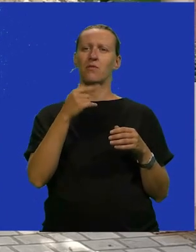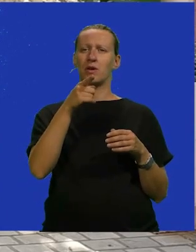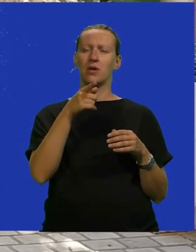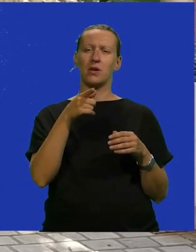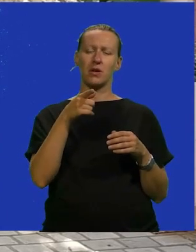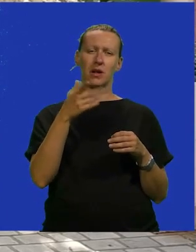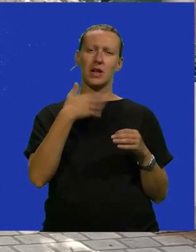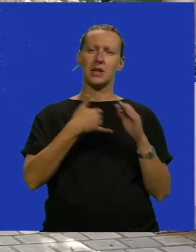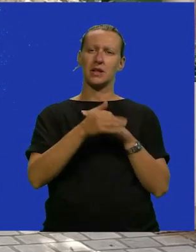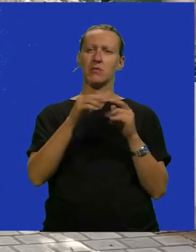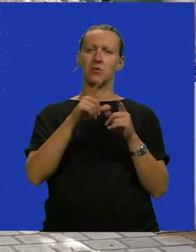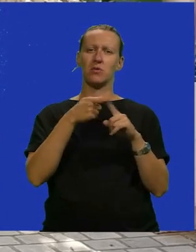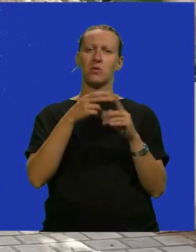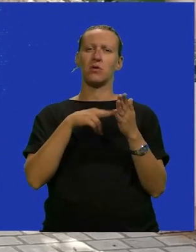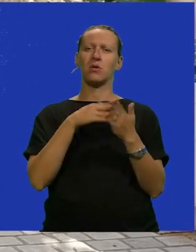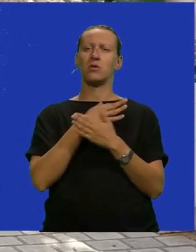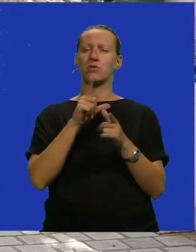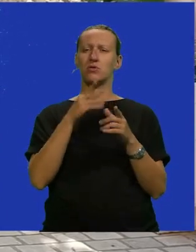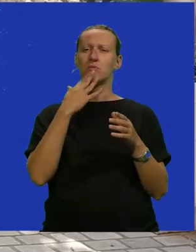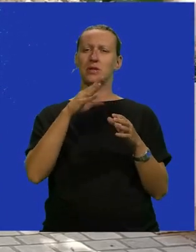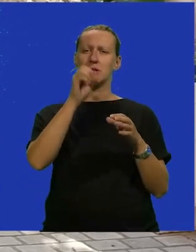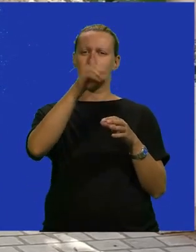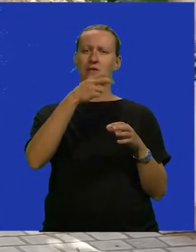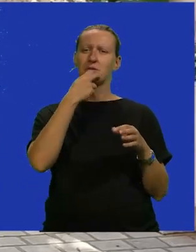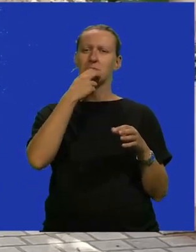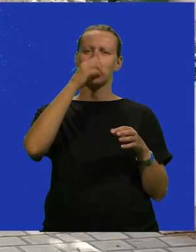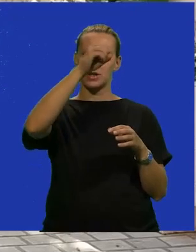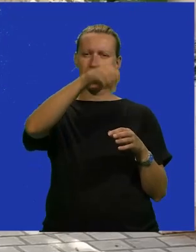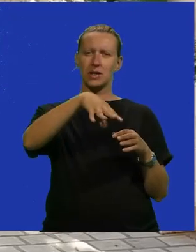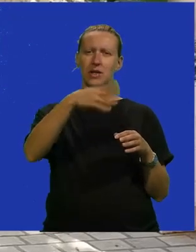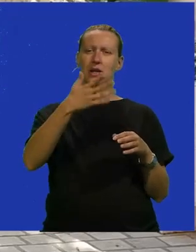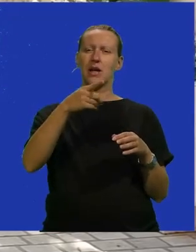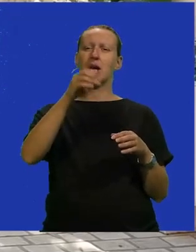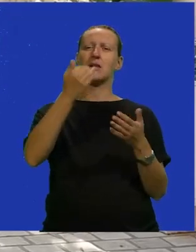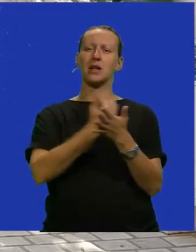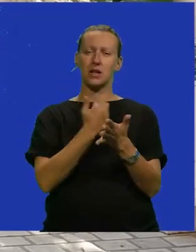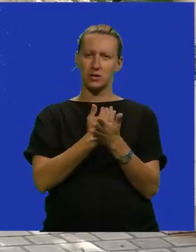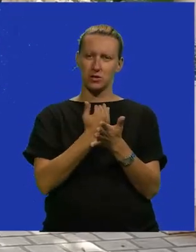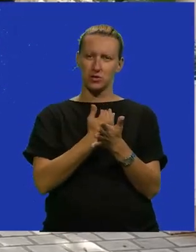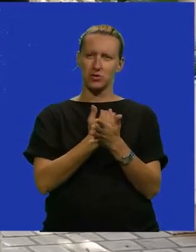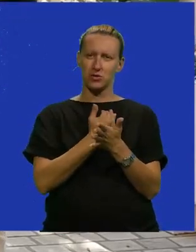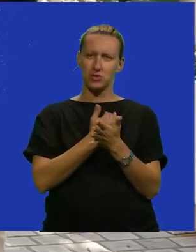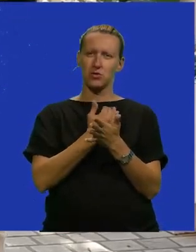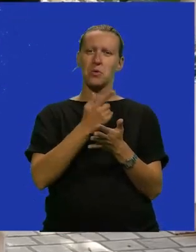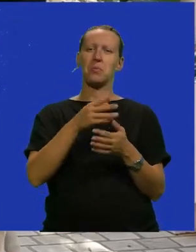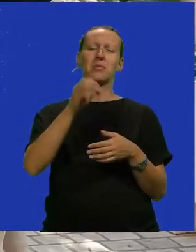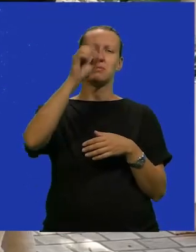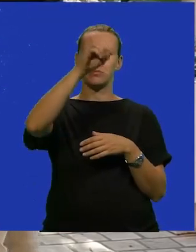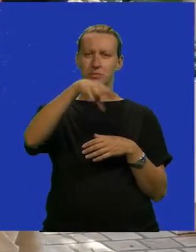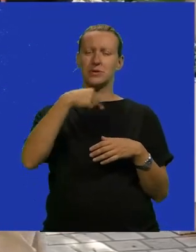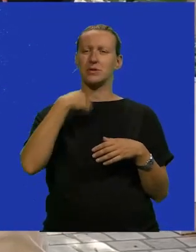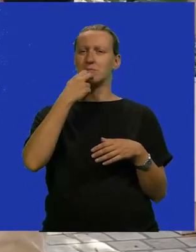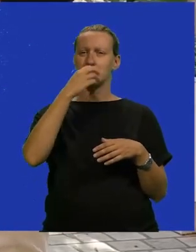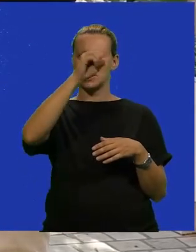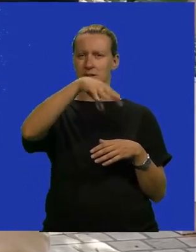tamo, kad idem u Konzum, gdje se odlažu baterije i ja kad skupim... Evo ga Konzum. Kad skupim, onda ja